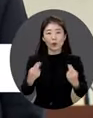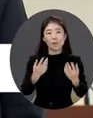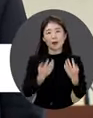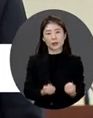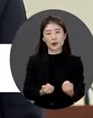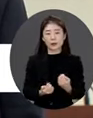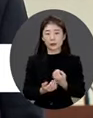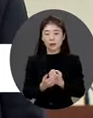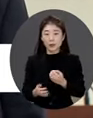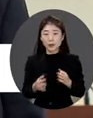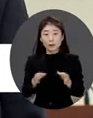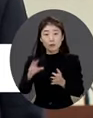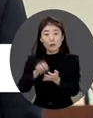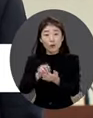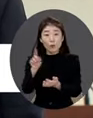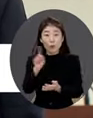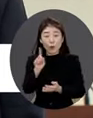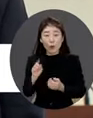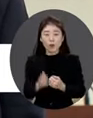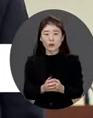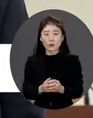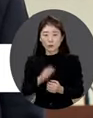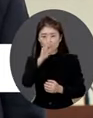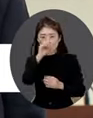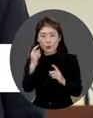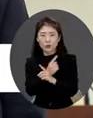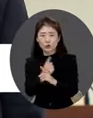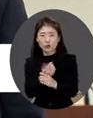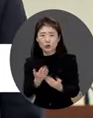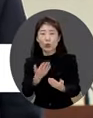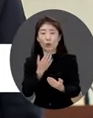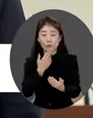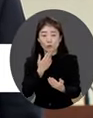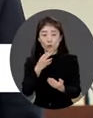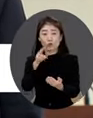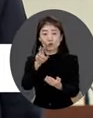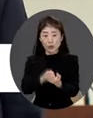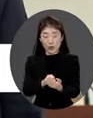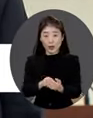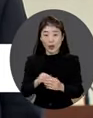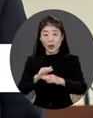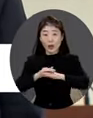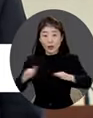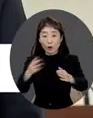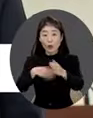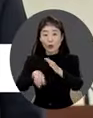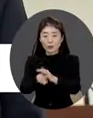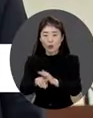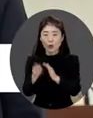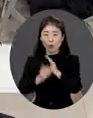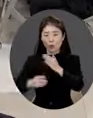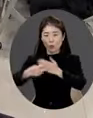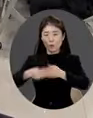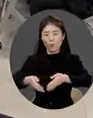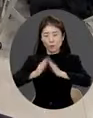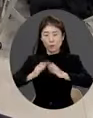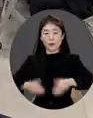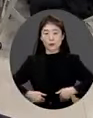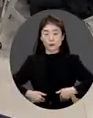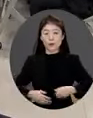지금 문제가 뭐냐 적지 않아 치료가 되지 않다 는 거죠 이것을 해결 안락함에 는 꼭 공원의 표 생각합니다